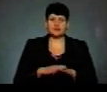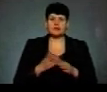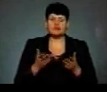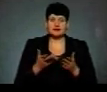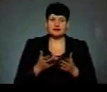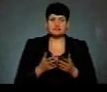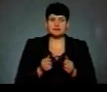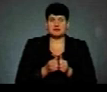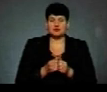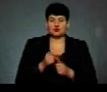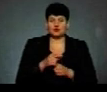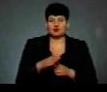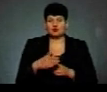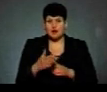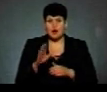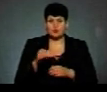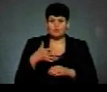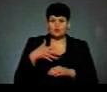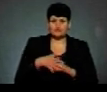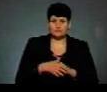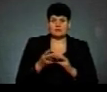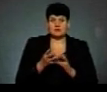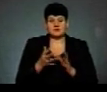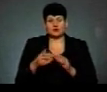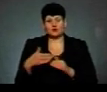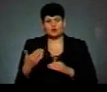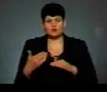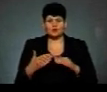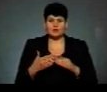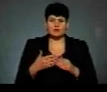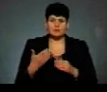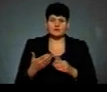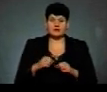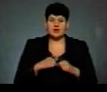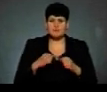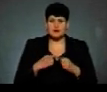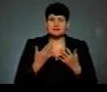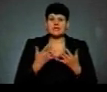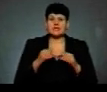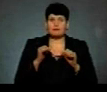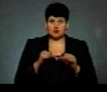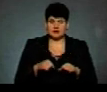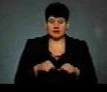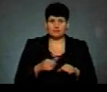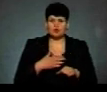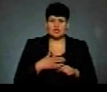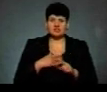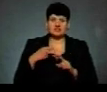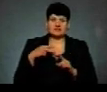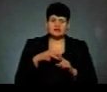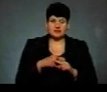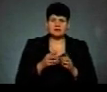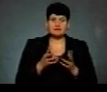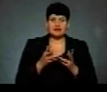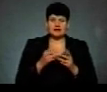ближче до тої сторони, а потім розумієш, що треба більше до тої сторони, але ми намагаємося, наскільки це можливо, при нашій завантаженості, при тій